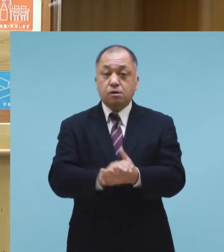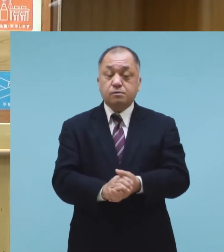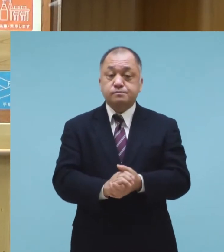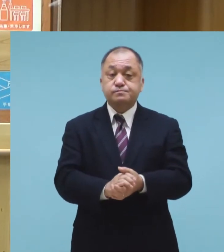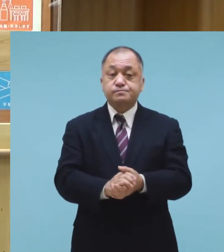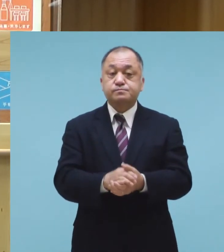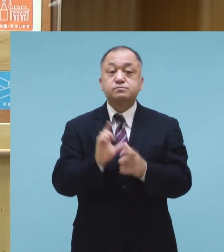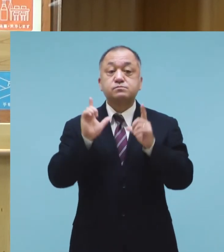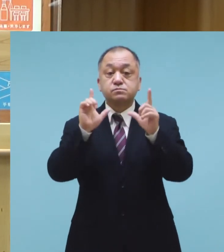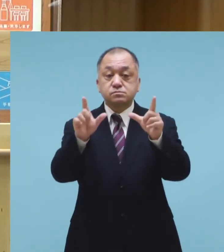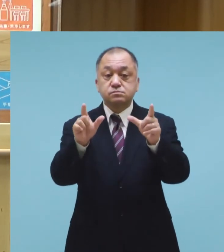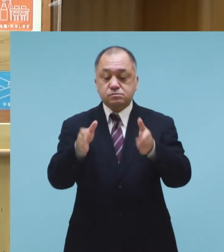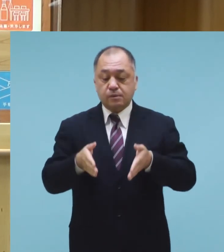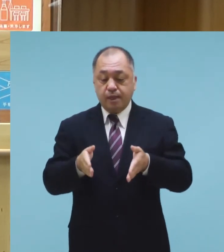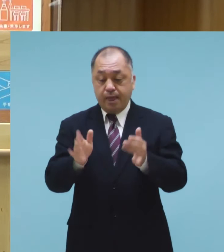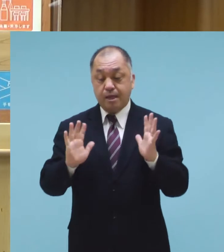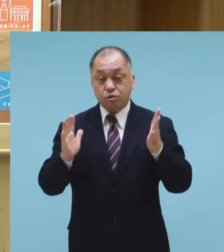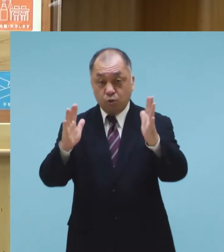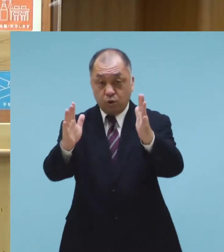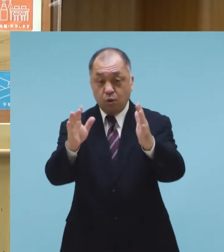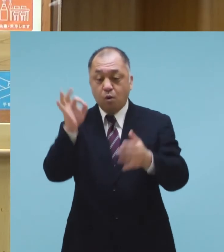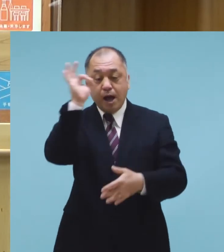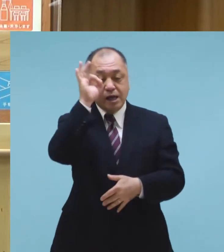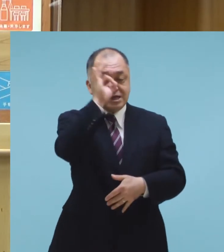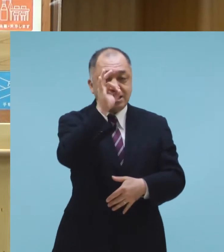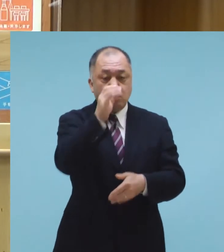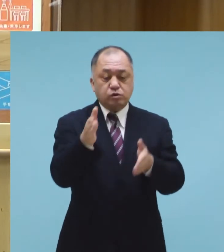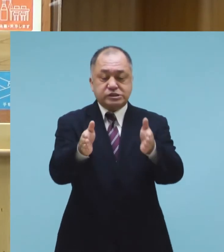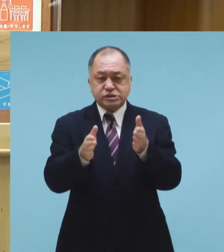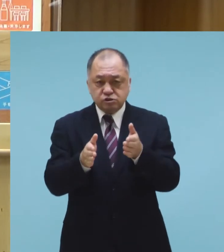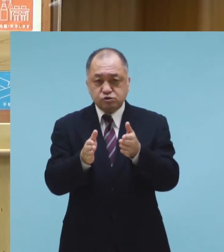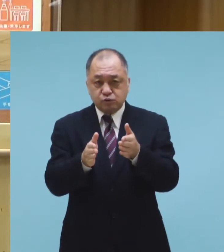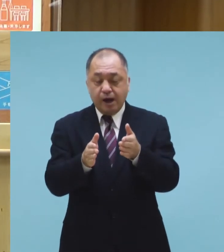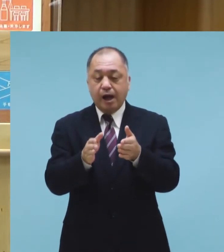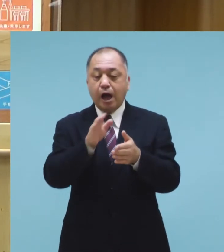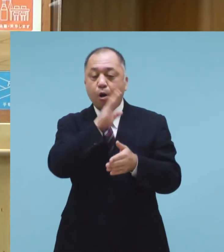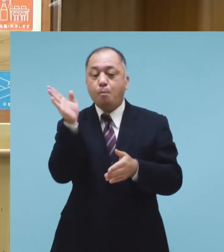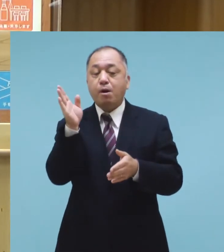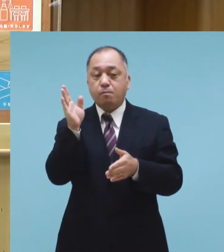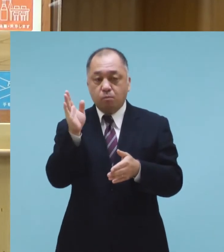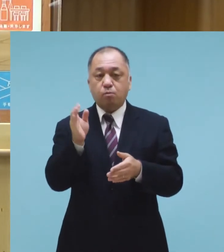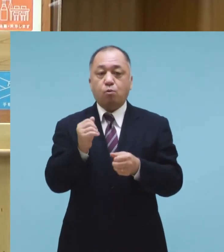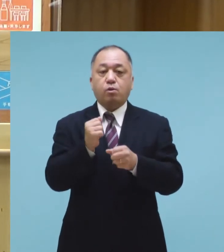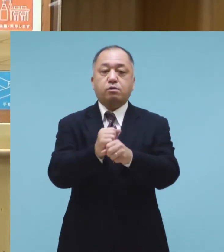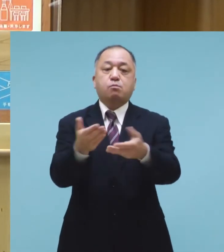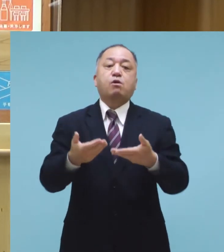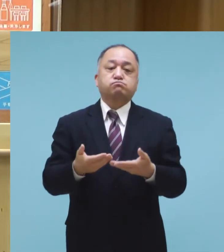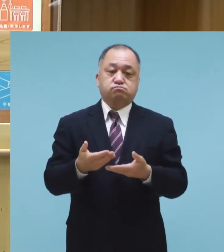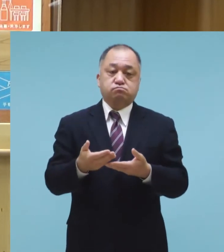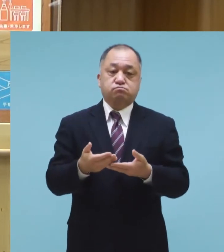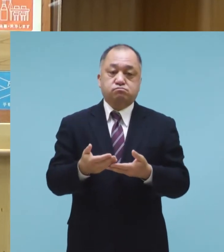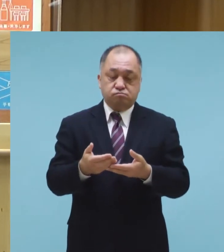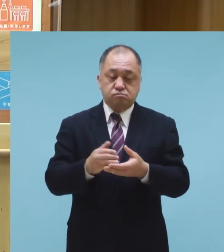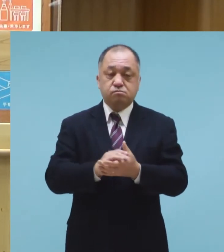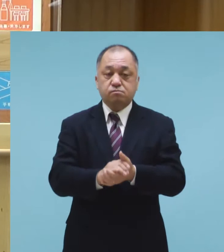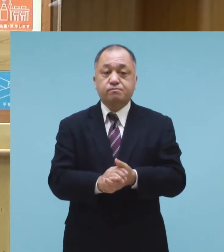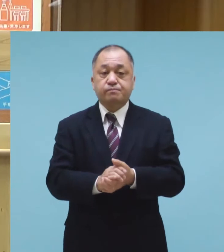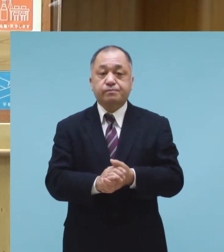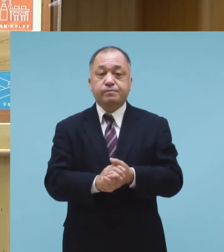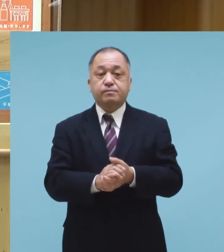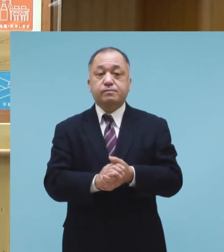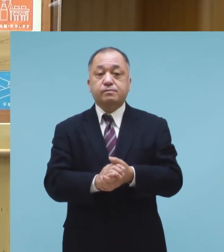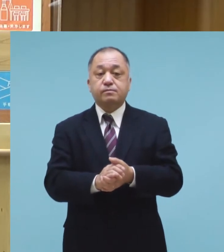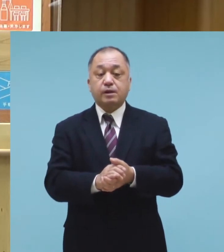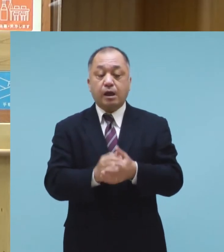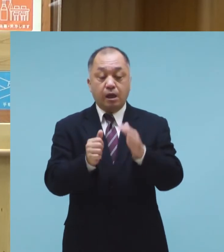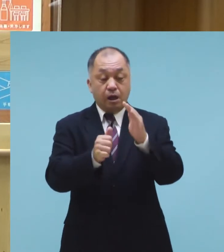沿道での感染の自粛ってことで、これも徹底的に当日もですね、やっていただかなきゃならないというふうに思ってます。そ